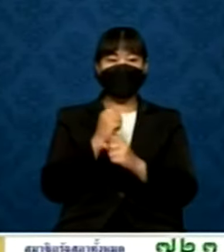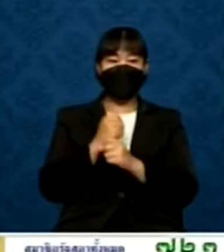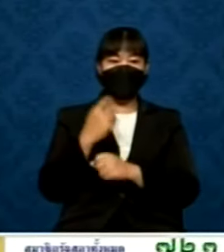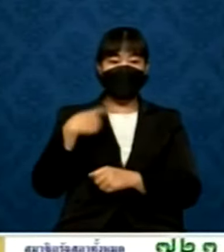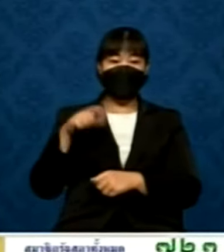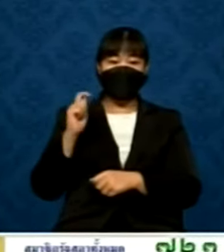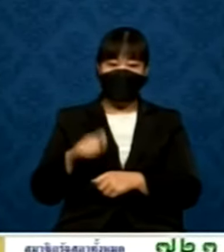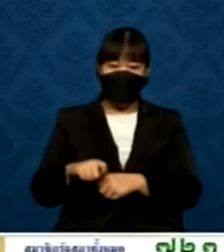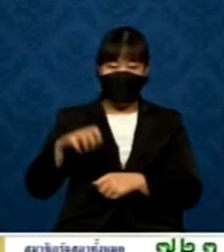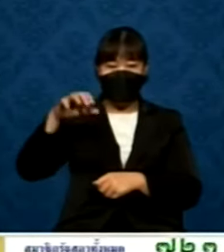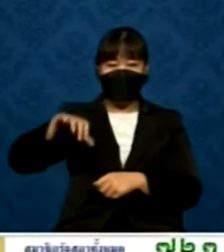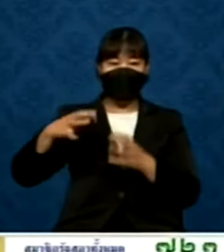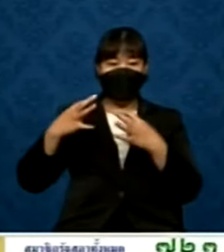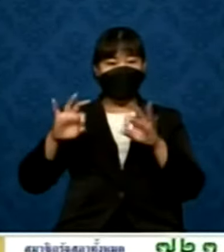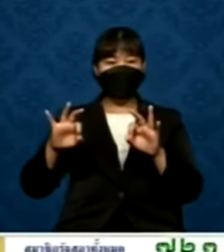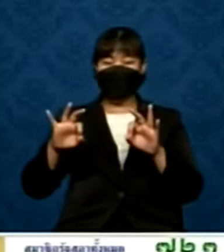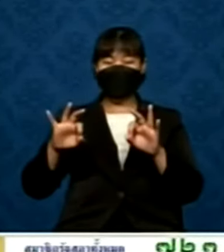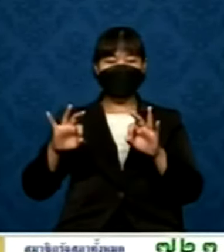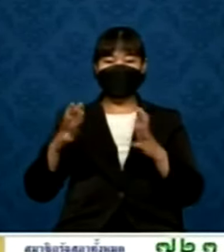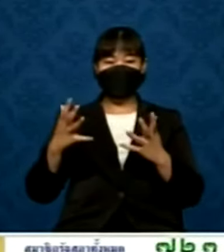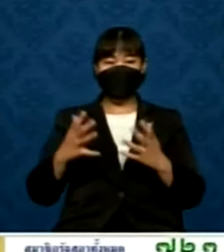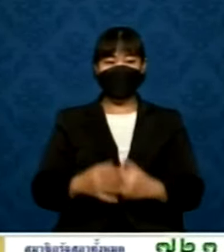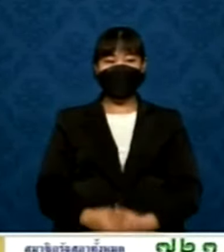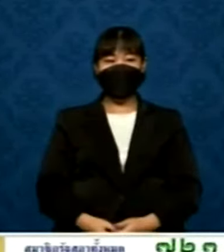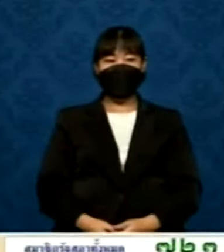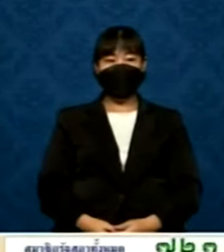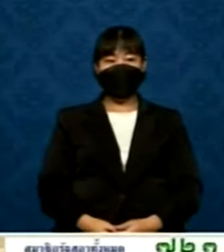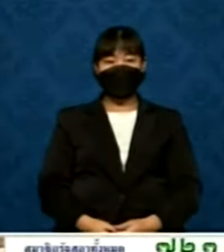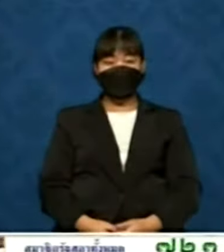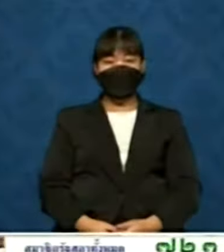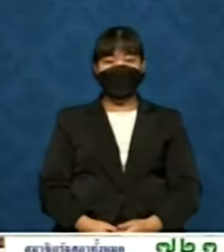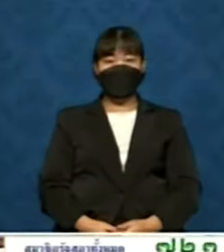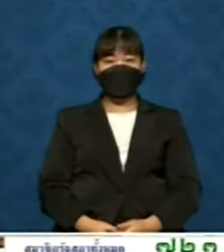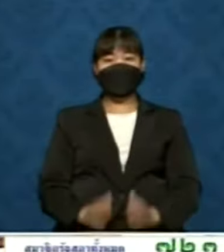สระครับขอบคุณครับท่านประธานครับ ขอบคุณครับต่อไป